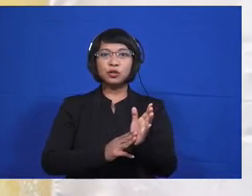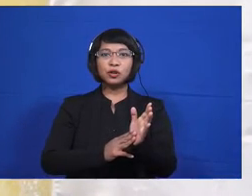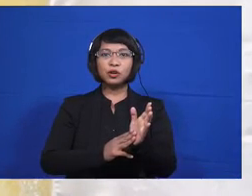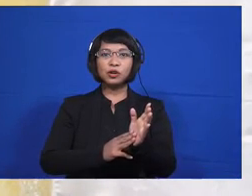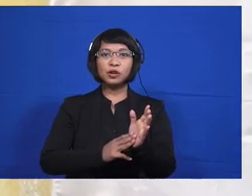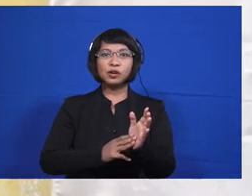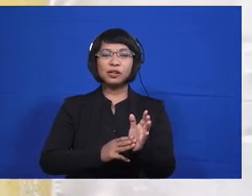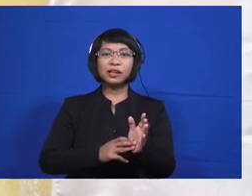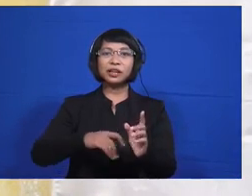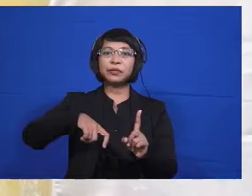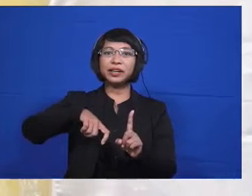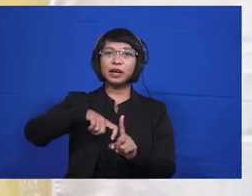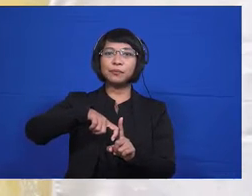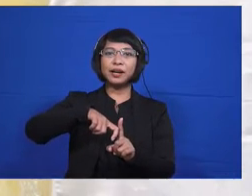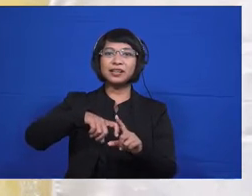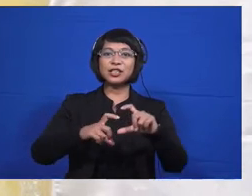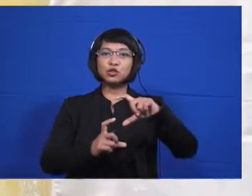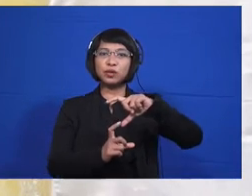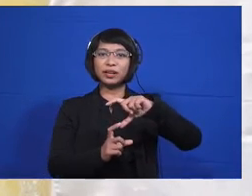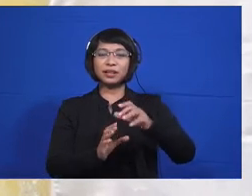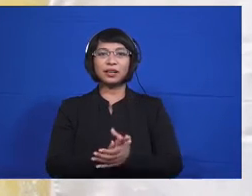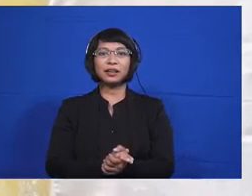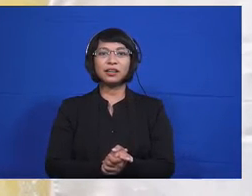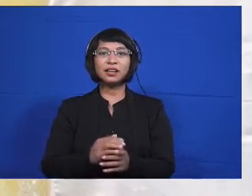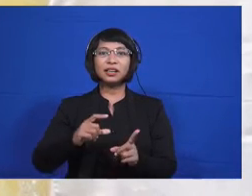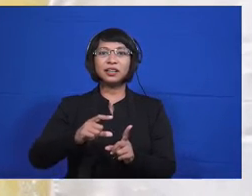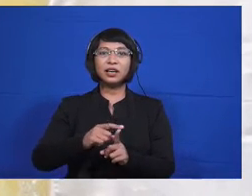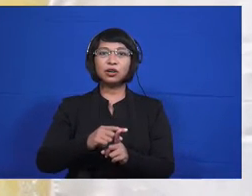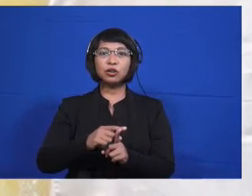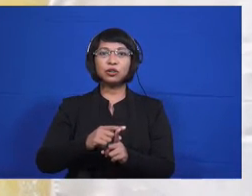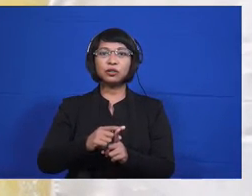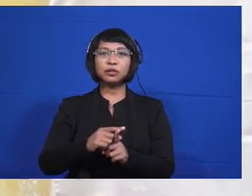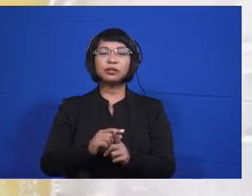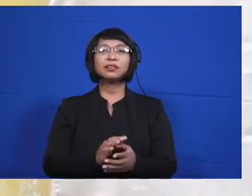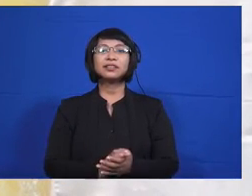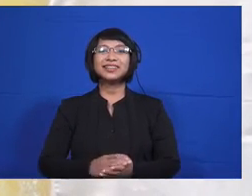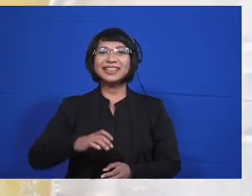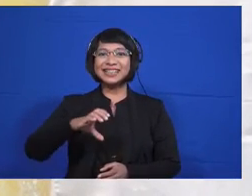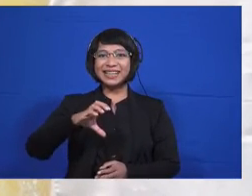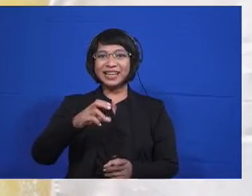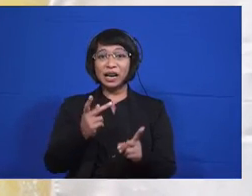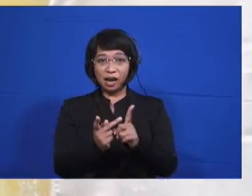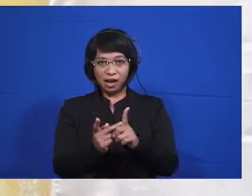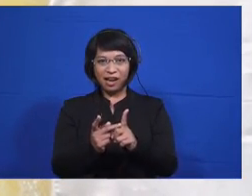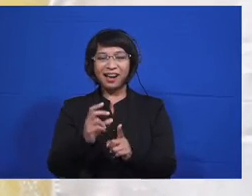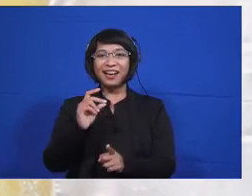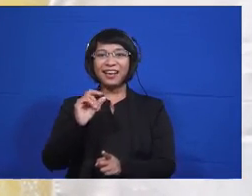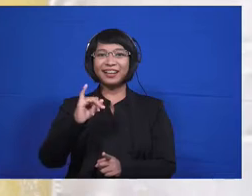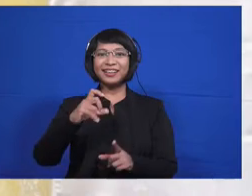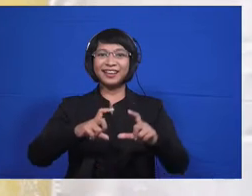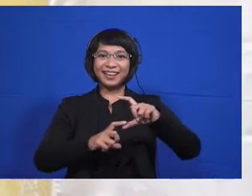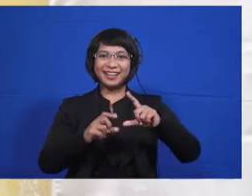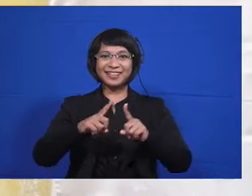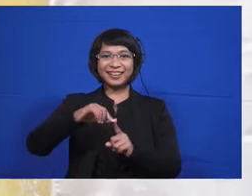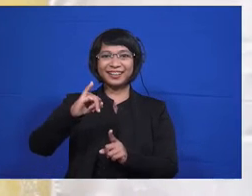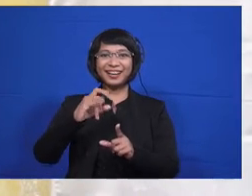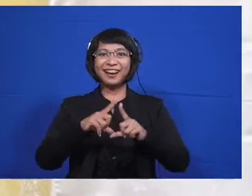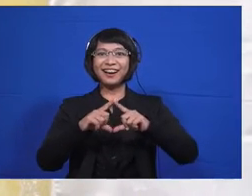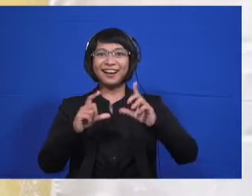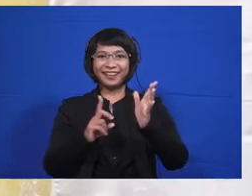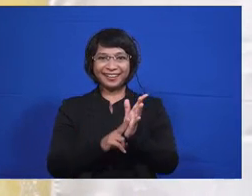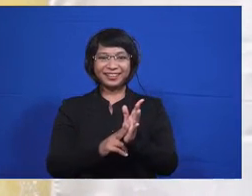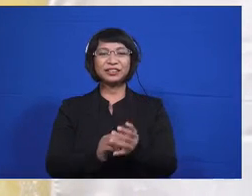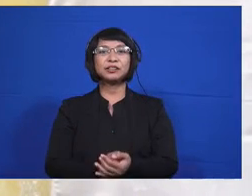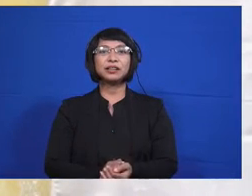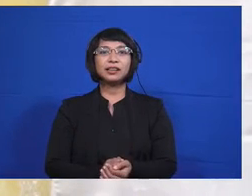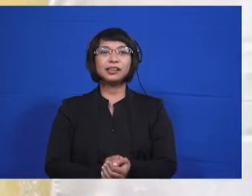Kevikepan, Surakarta. Diakon Kosmas Christian Timur, berasal dari Paroki Santa Maria Tak Bercela